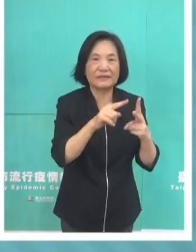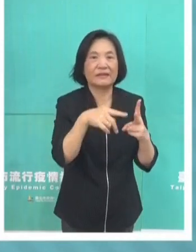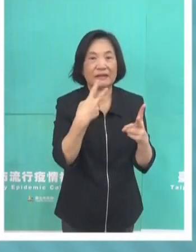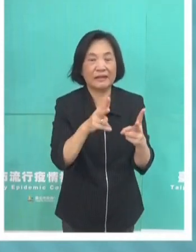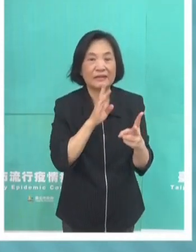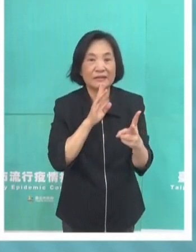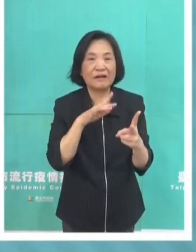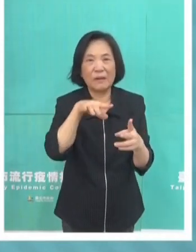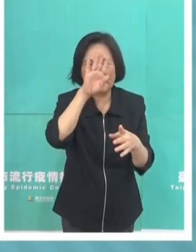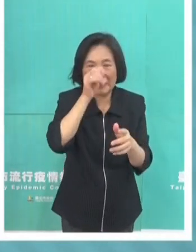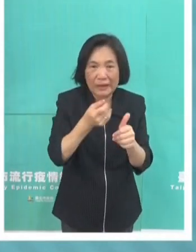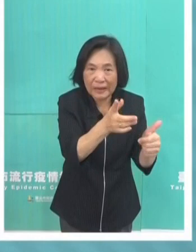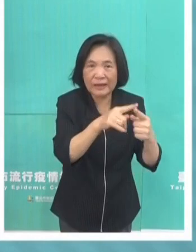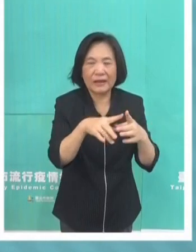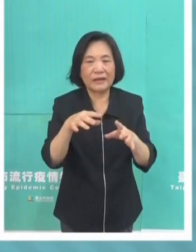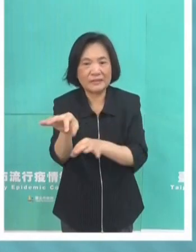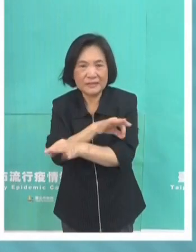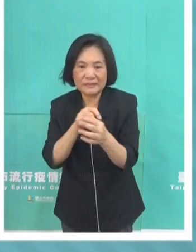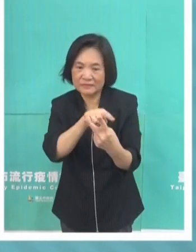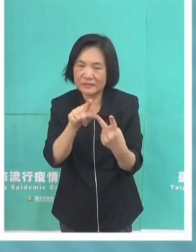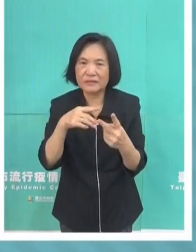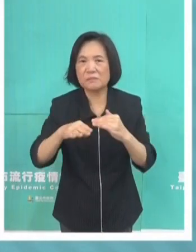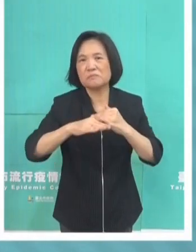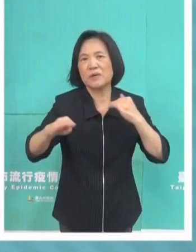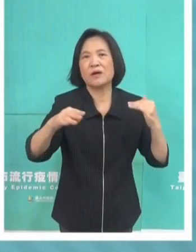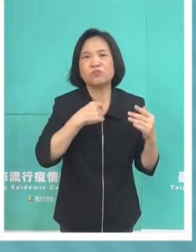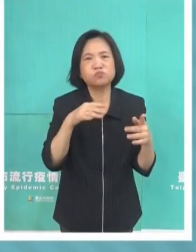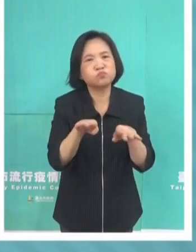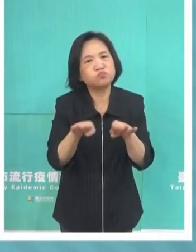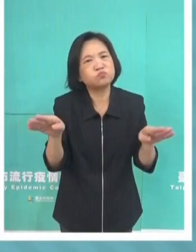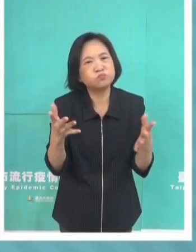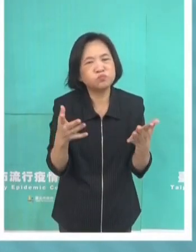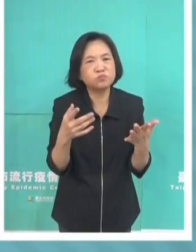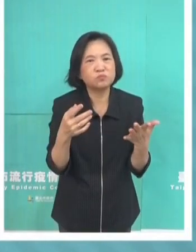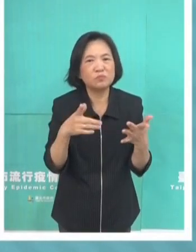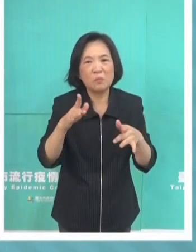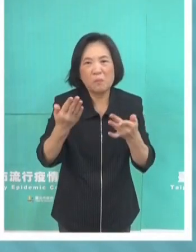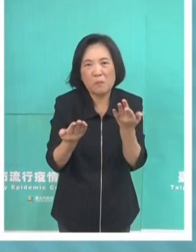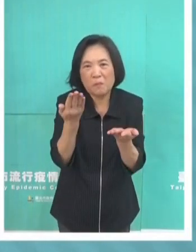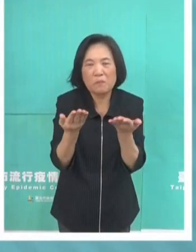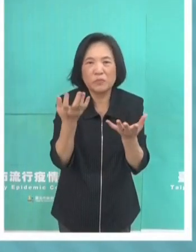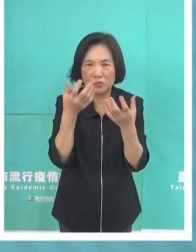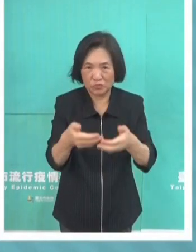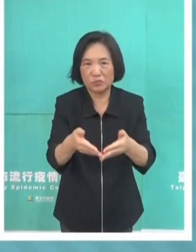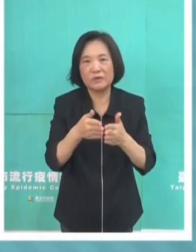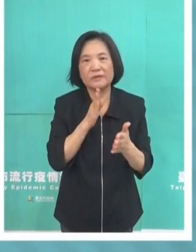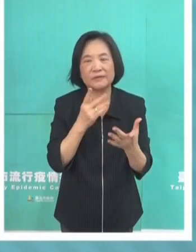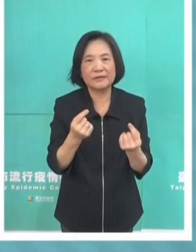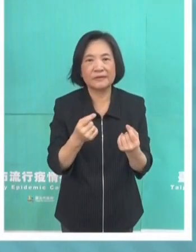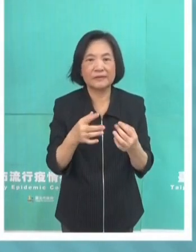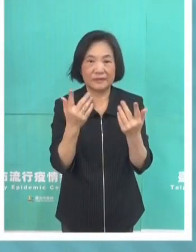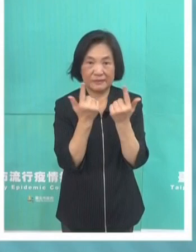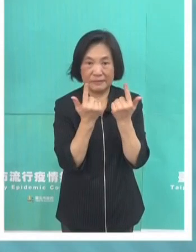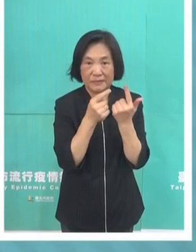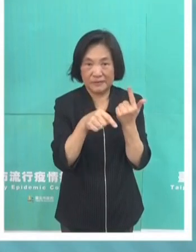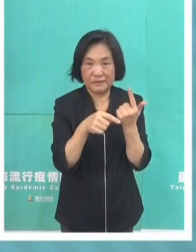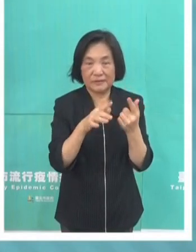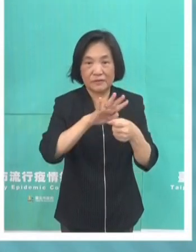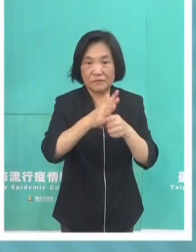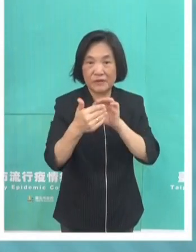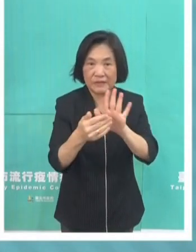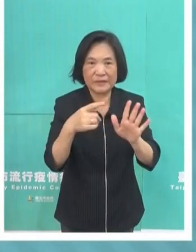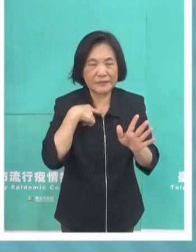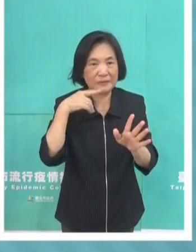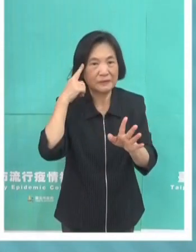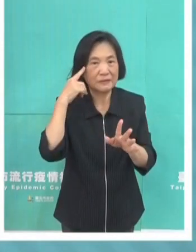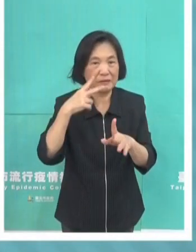中取一个平衡。他说我们最后结论是这样的哦，目前台北市没有要做在防疫的等级，没